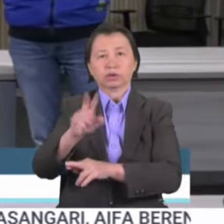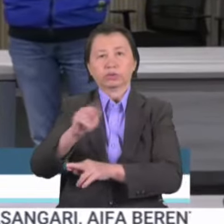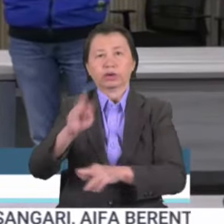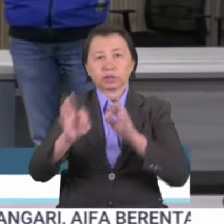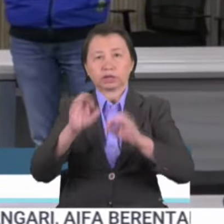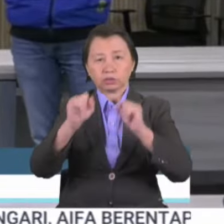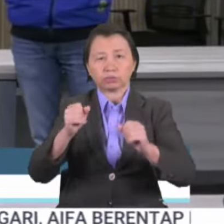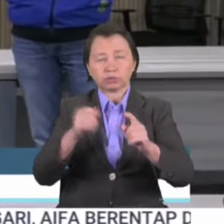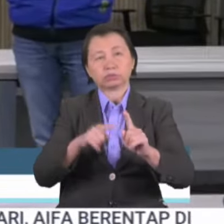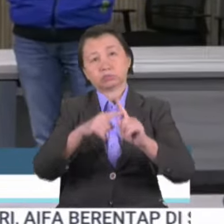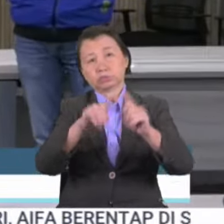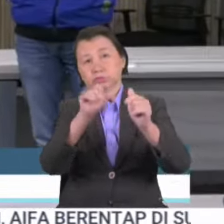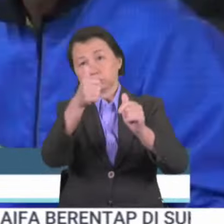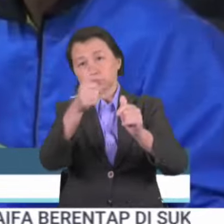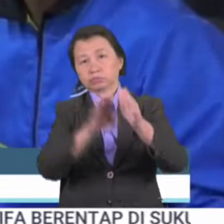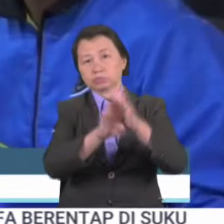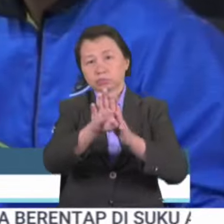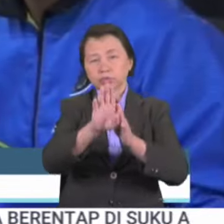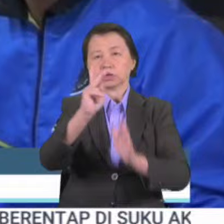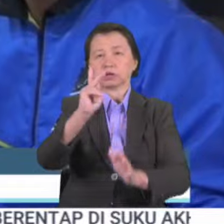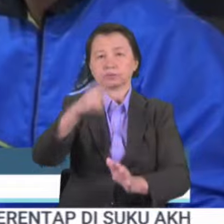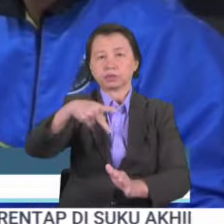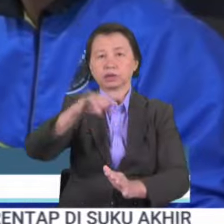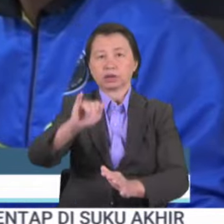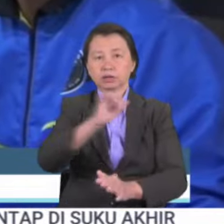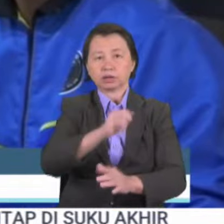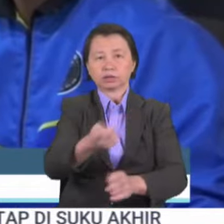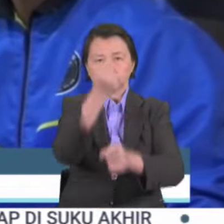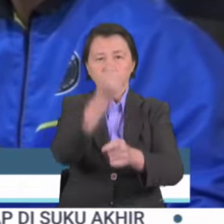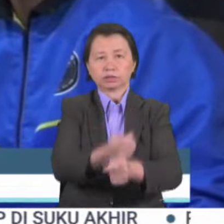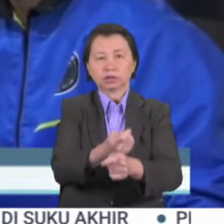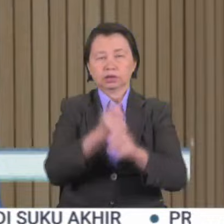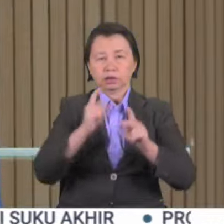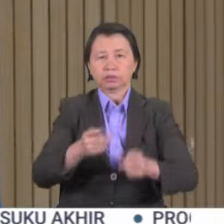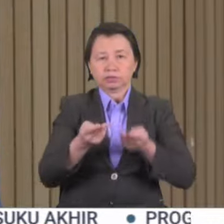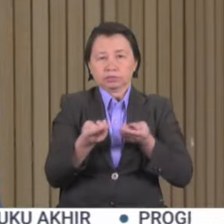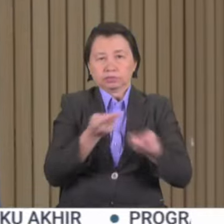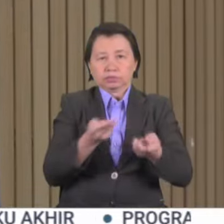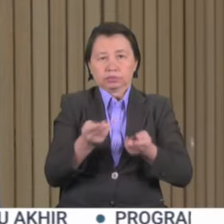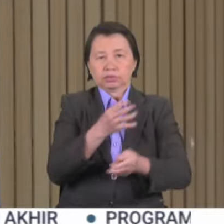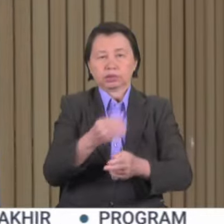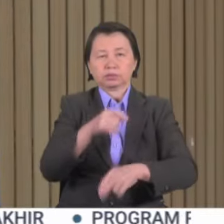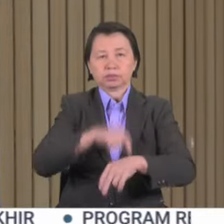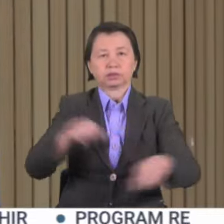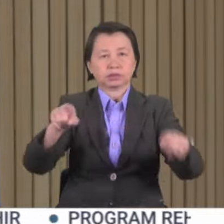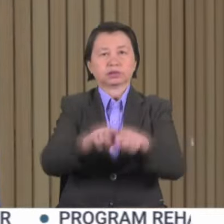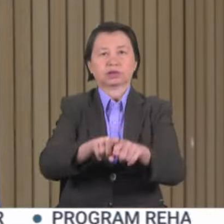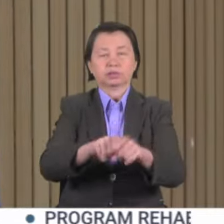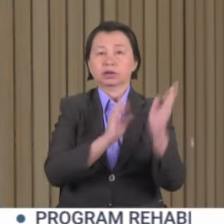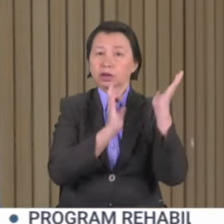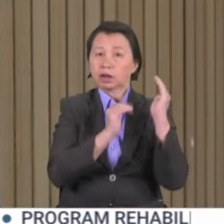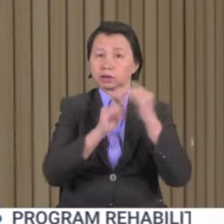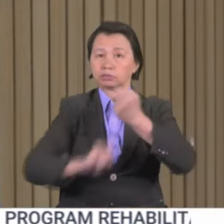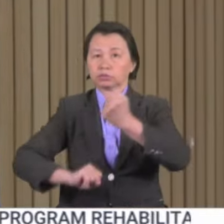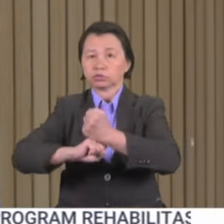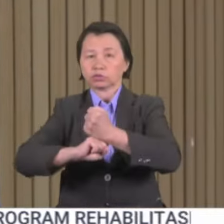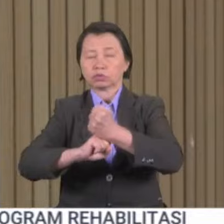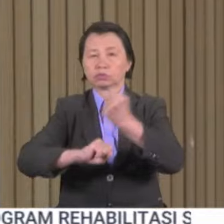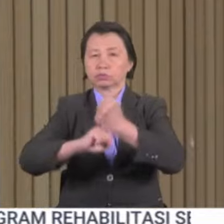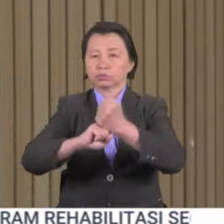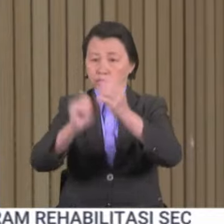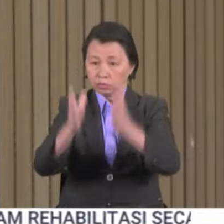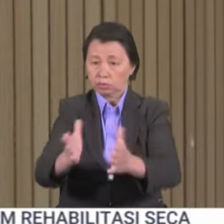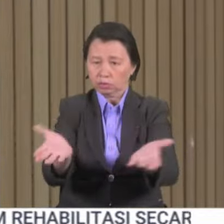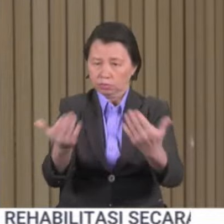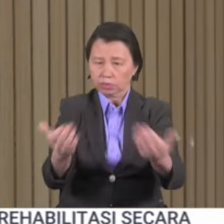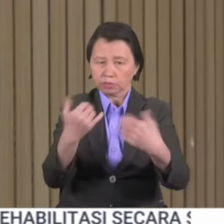dapat mencapai petunjuk prestasi utama KPI yang ditetapkan oleh pihak pengurusan dan pada masa sama mengharapkan sokongan penyokong